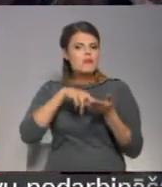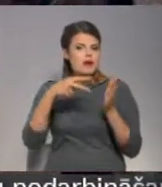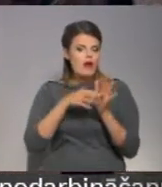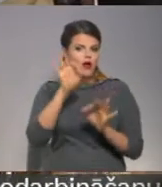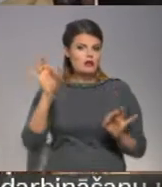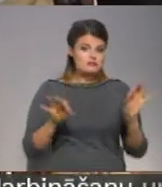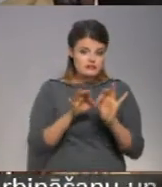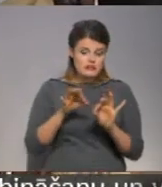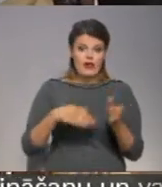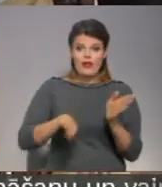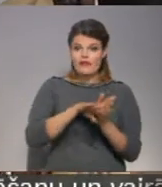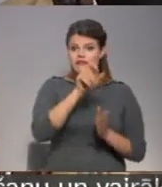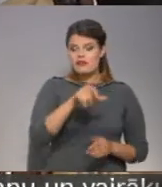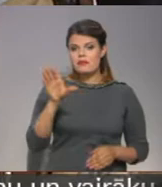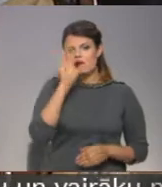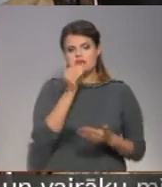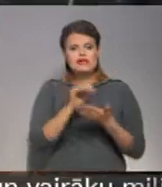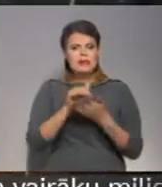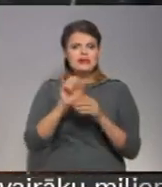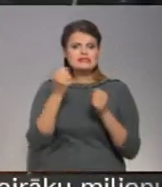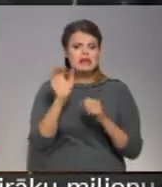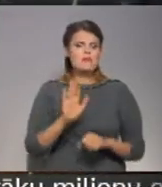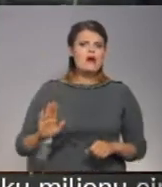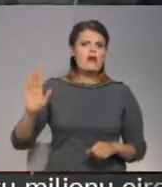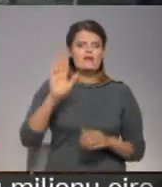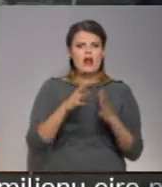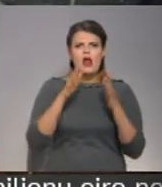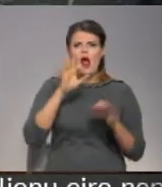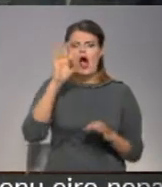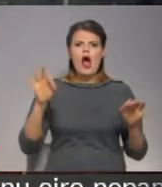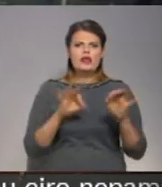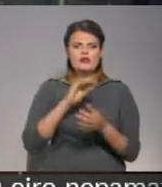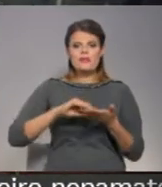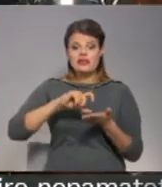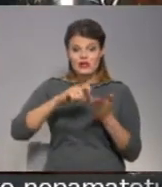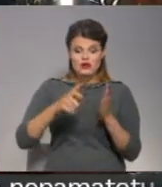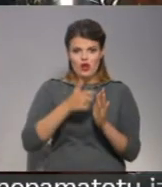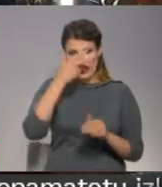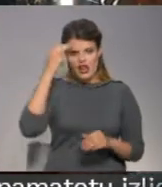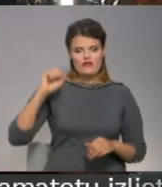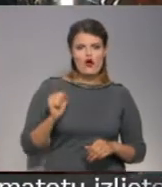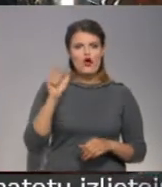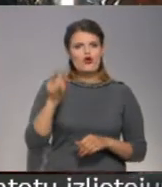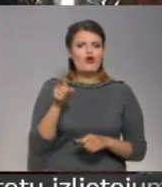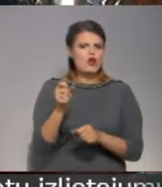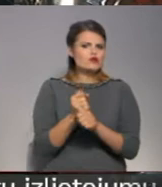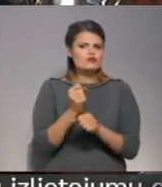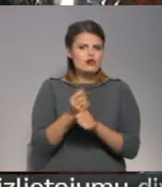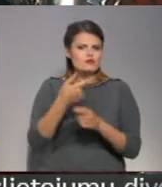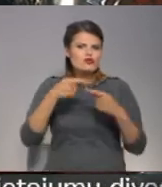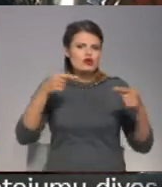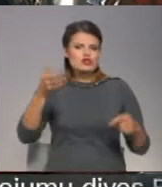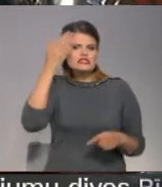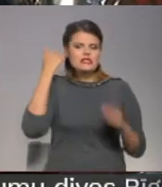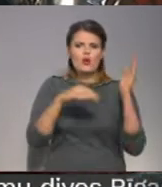plenēra dalībniekiem ir iespēja iepazīties ar Ziemeļvalstu lielākā arhitektūras biroja un Lietuvas kolēģu veikumu dažādu seno